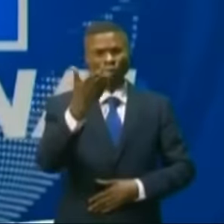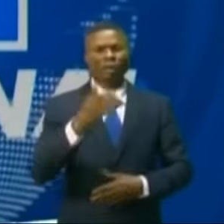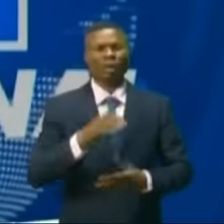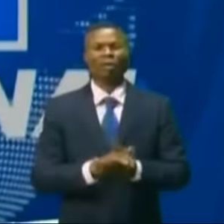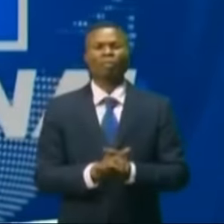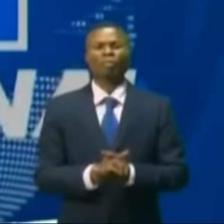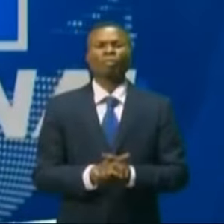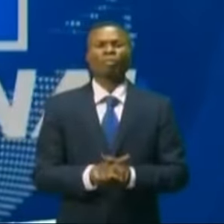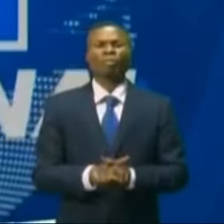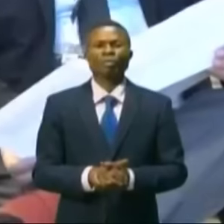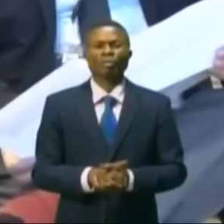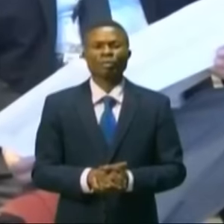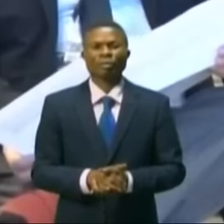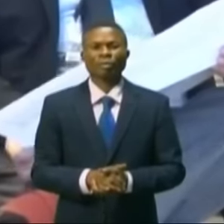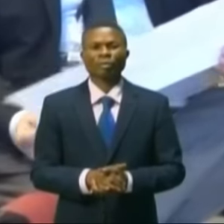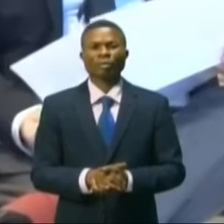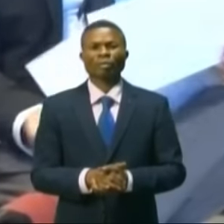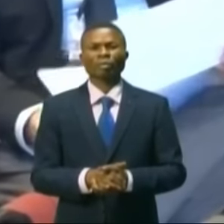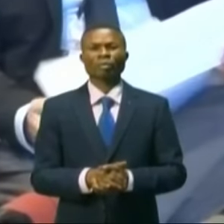Amissi.